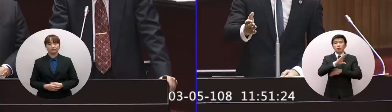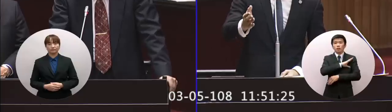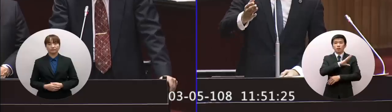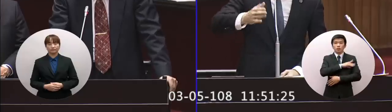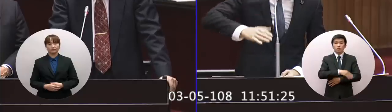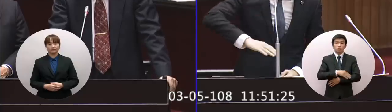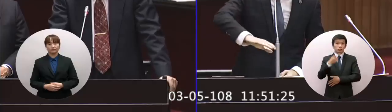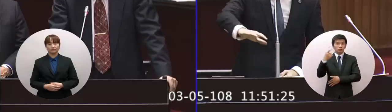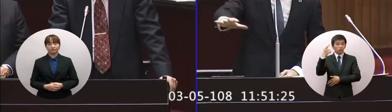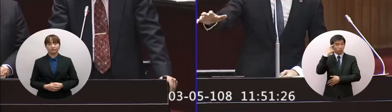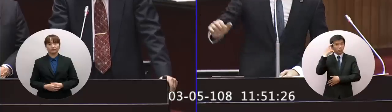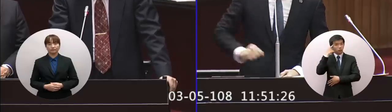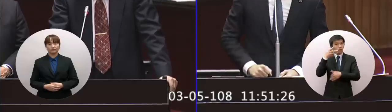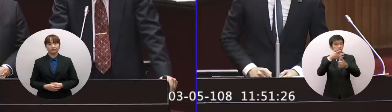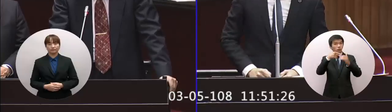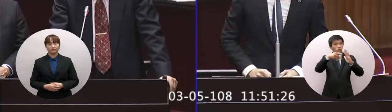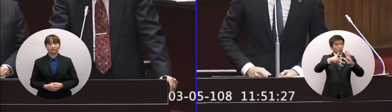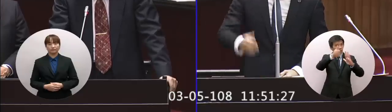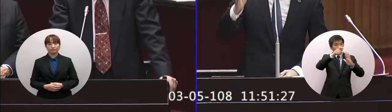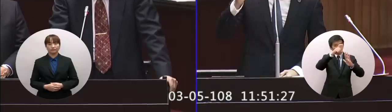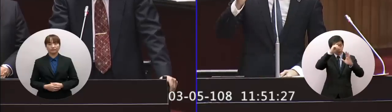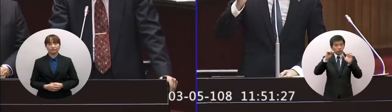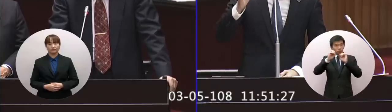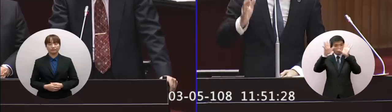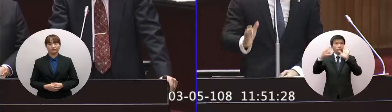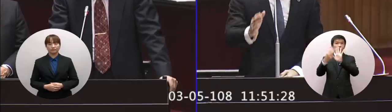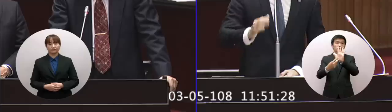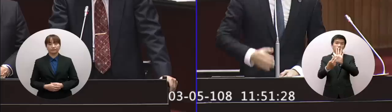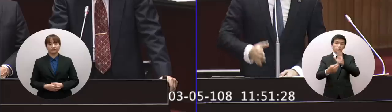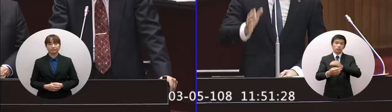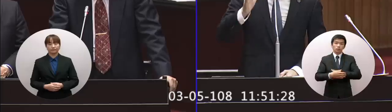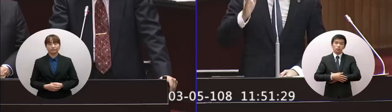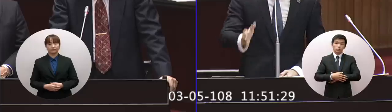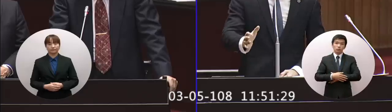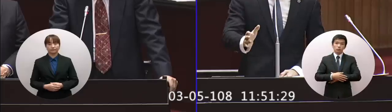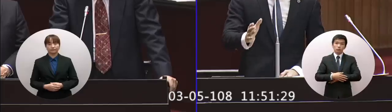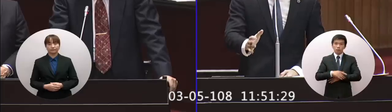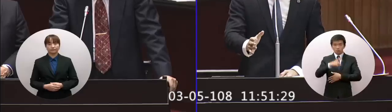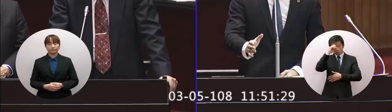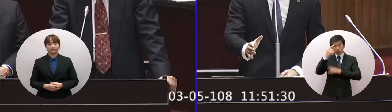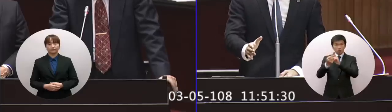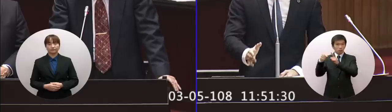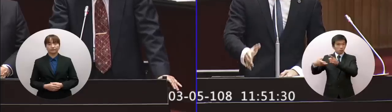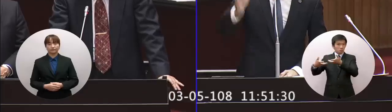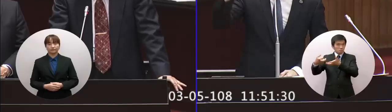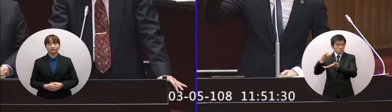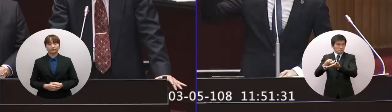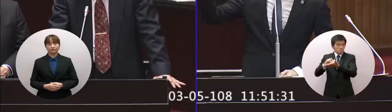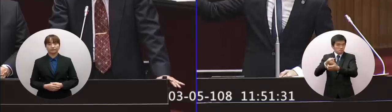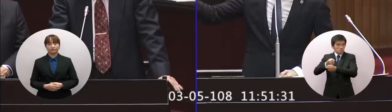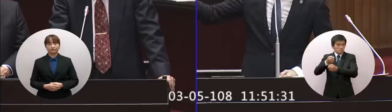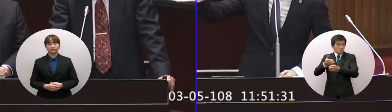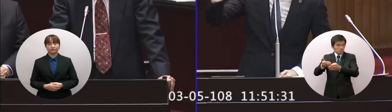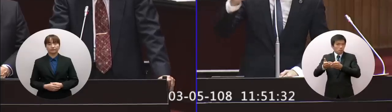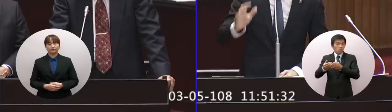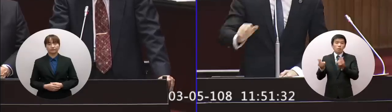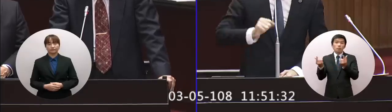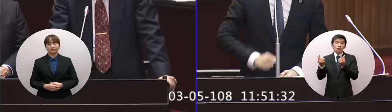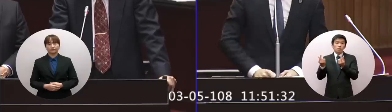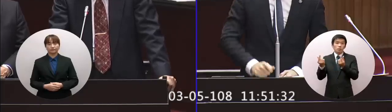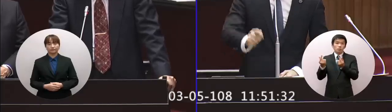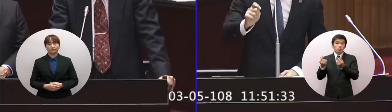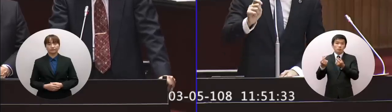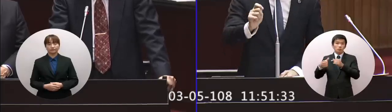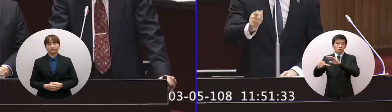吼，院长伫只是毋是会当做一个宣誓，就是讲。这个部分咱要严格来执行，包括这个数字上应